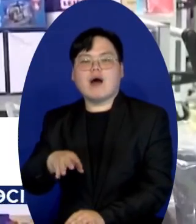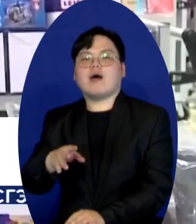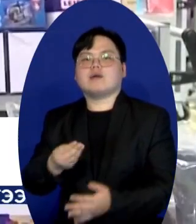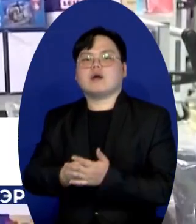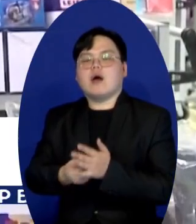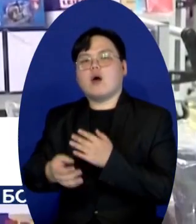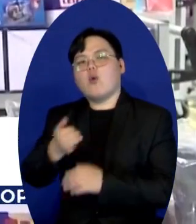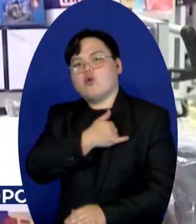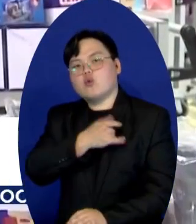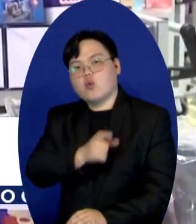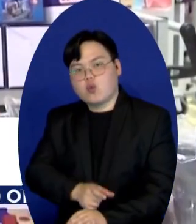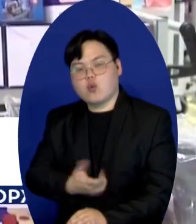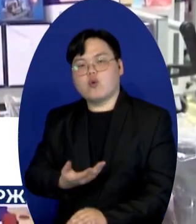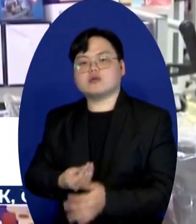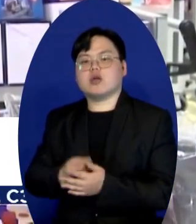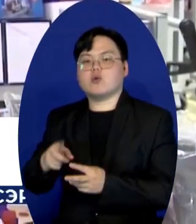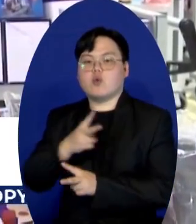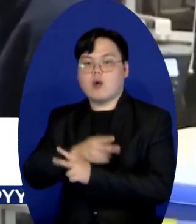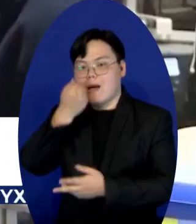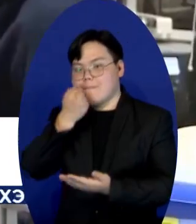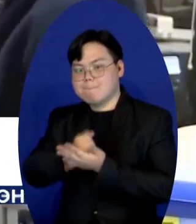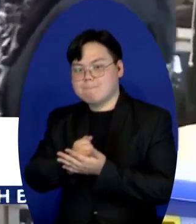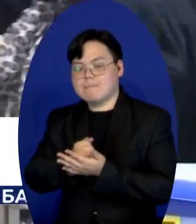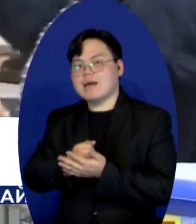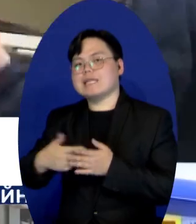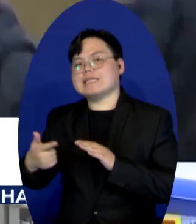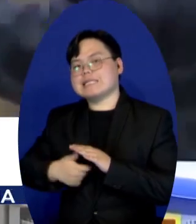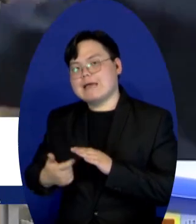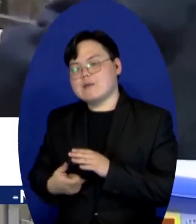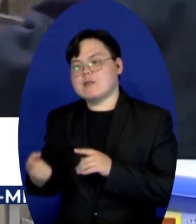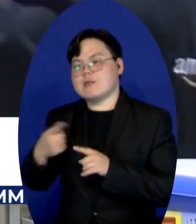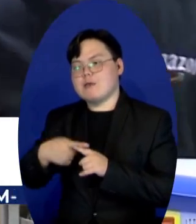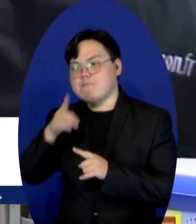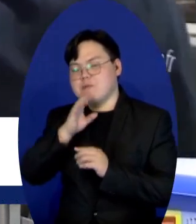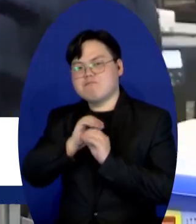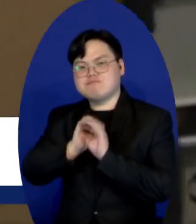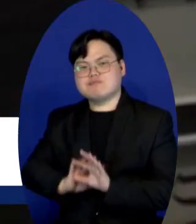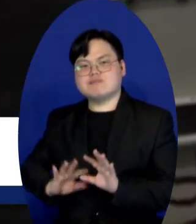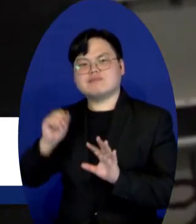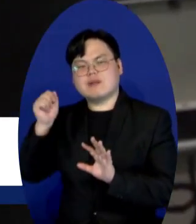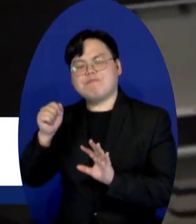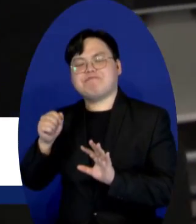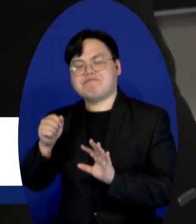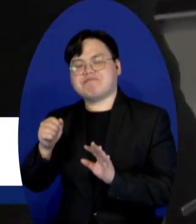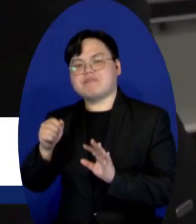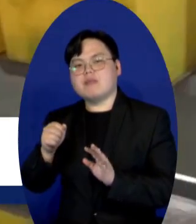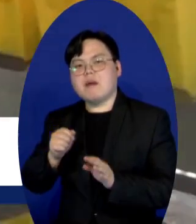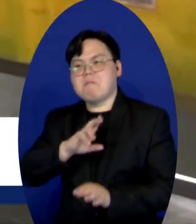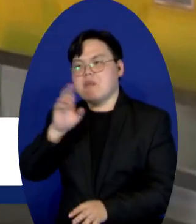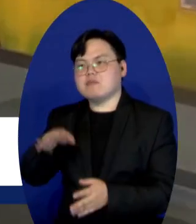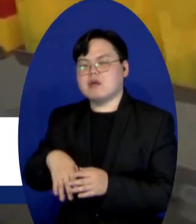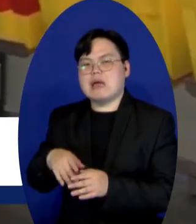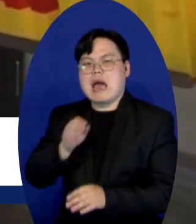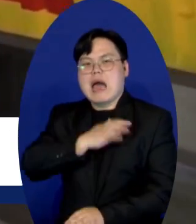найрамдахчуудын удирдагч Мич Макнел энэ хууль батлагдсанаар татвар нэмэх жагсаал уртсч байгаль дэлтэд технологид оруулах төсвийн өргүү